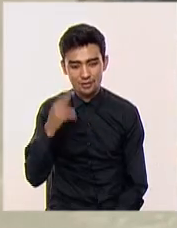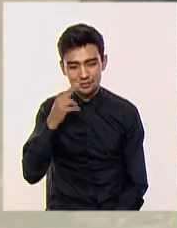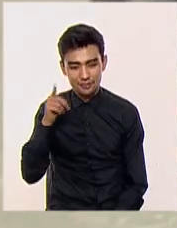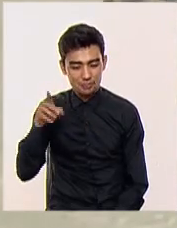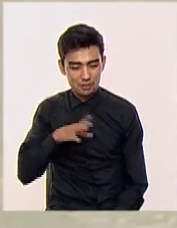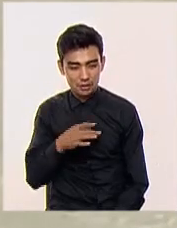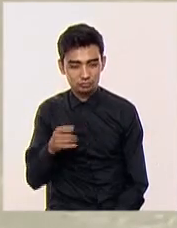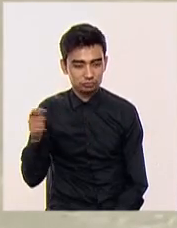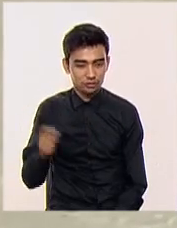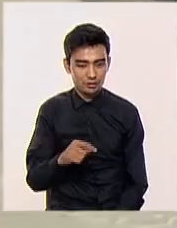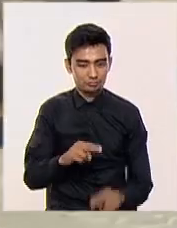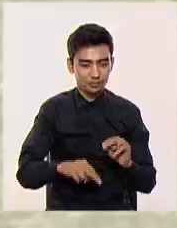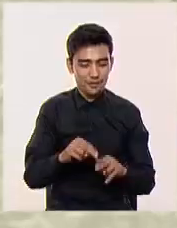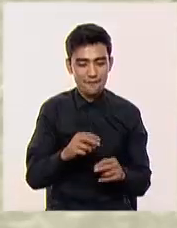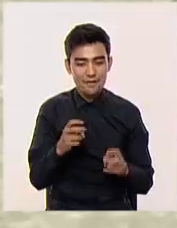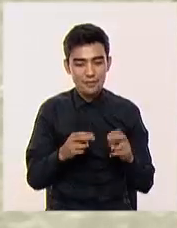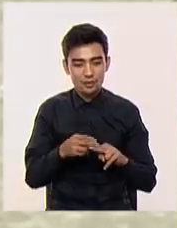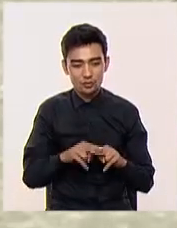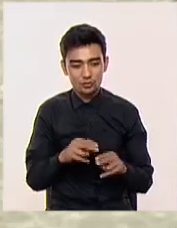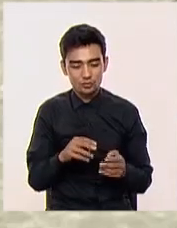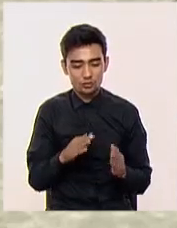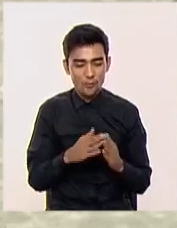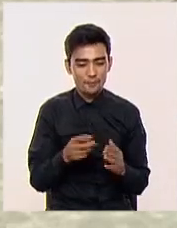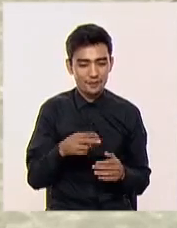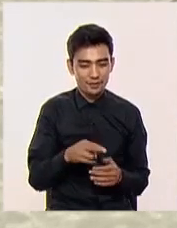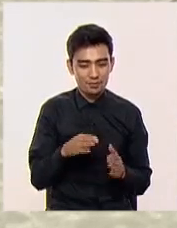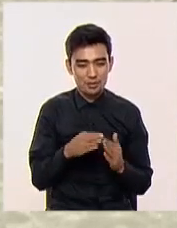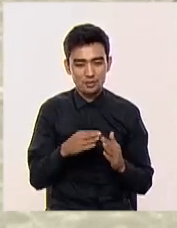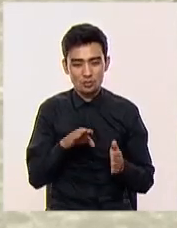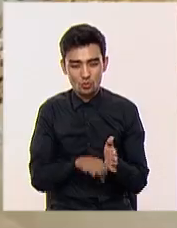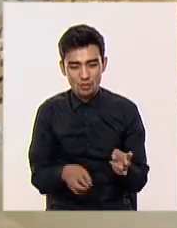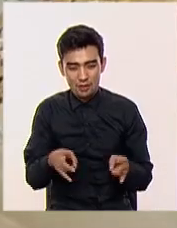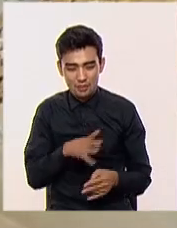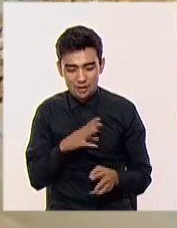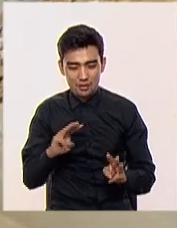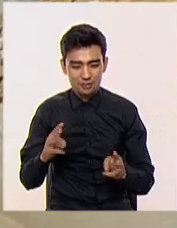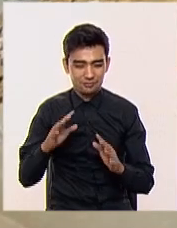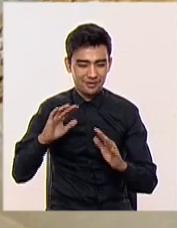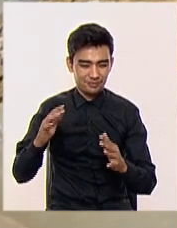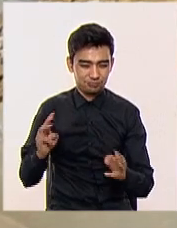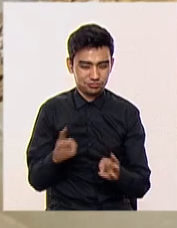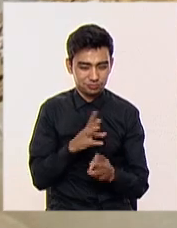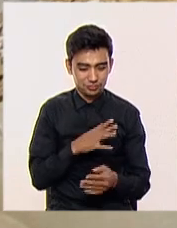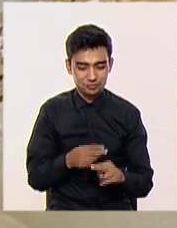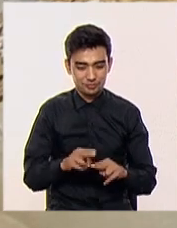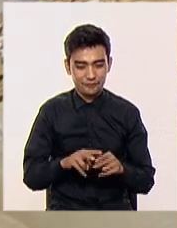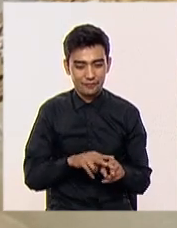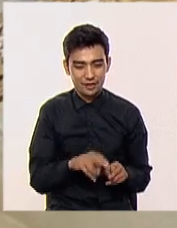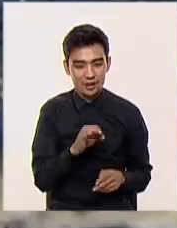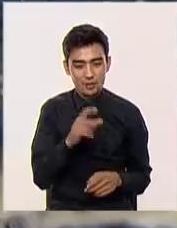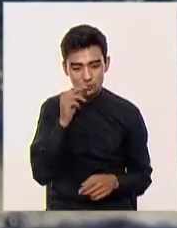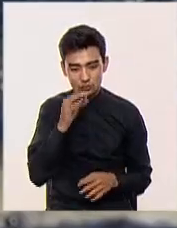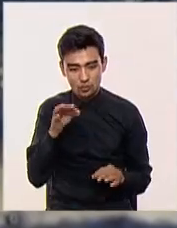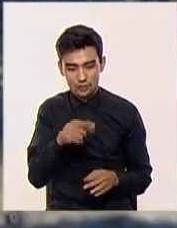фирма, в которой он работает, возводит дома для сельчан, оставшихся без крова из-за лесного пожара. Мужчина сейчас занимается